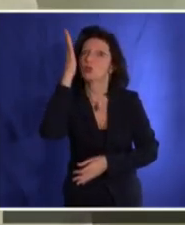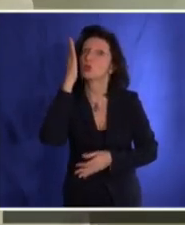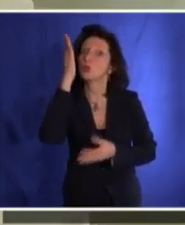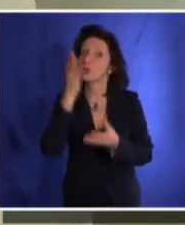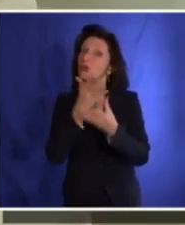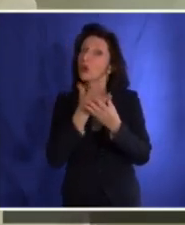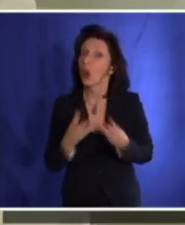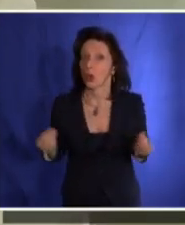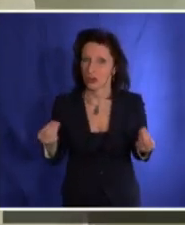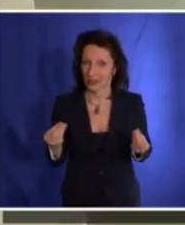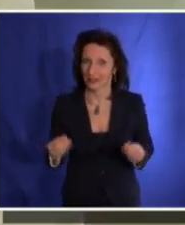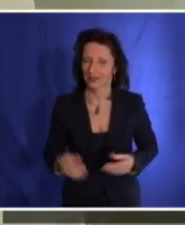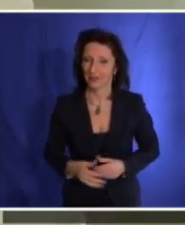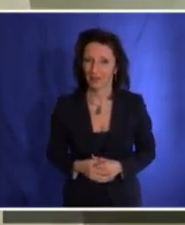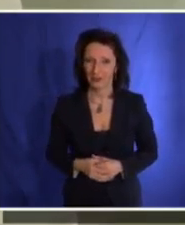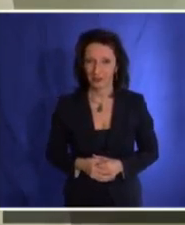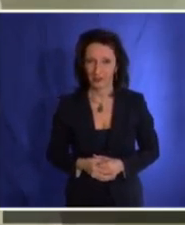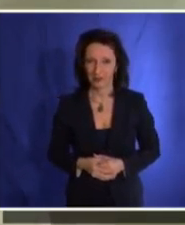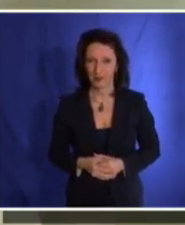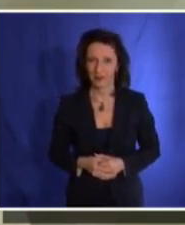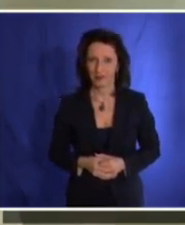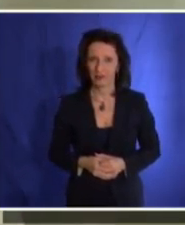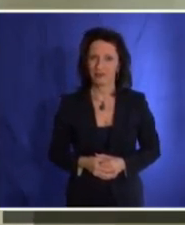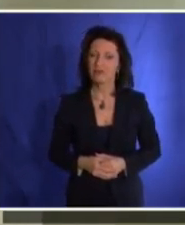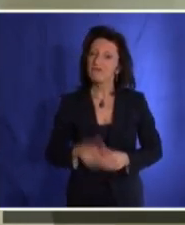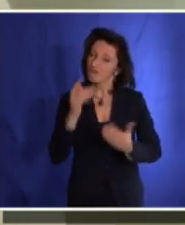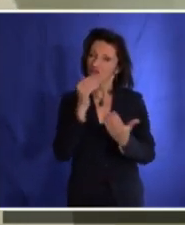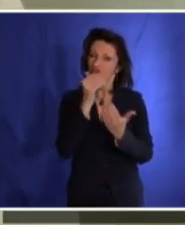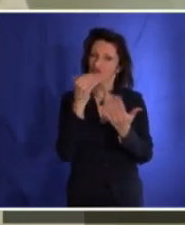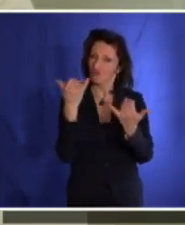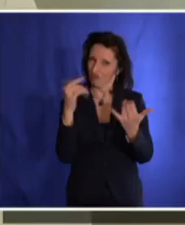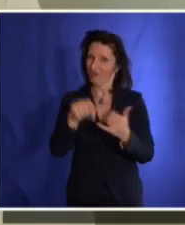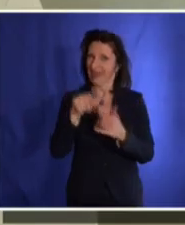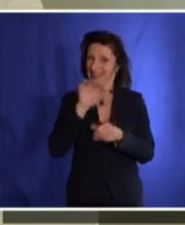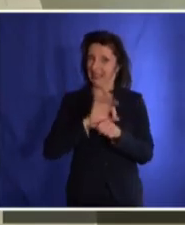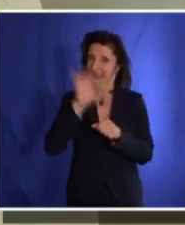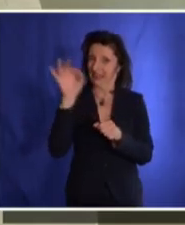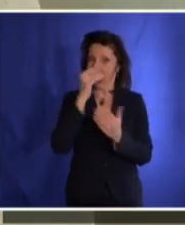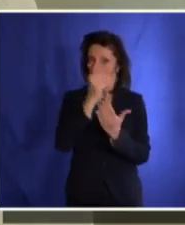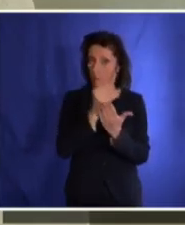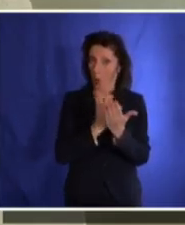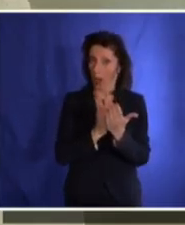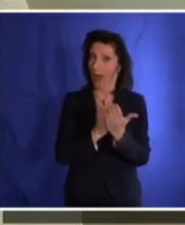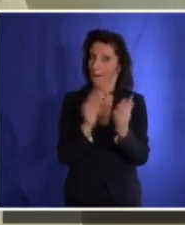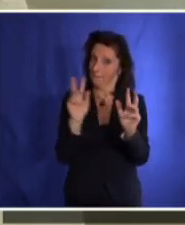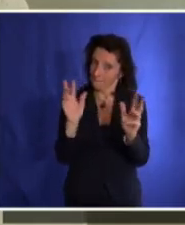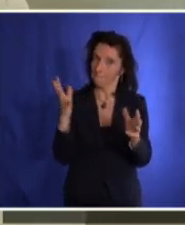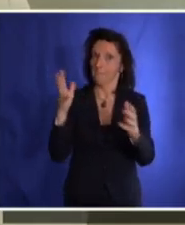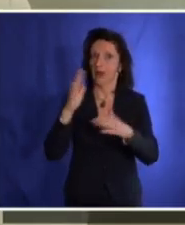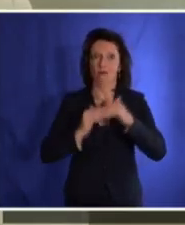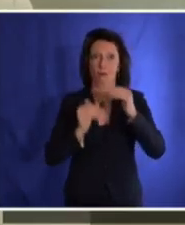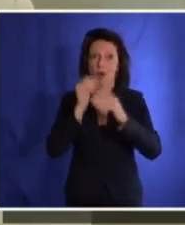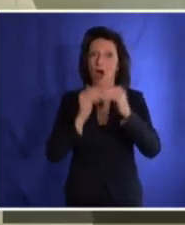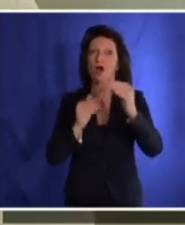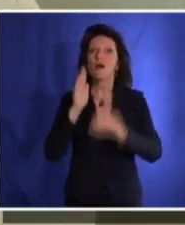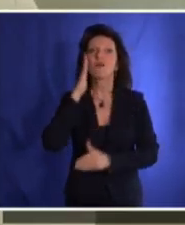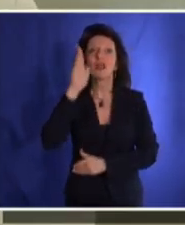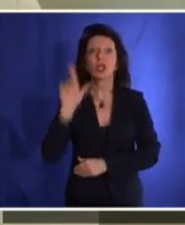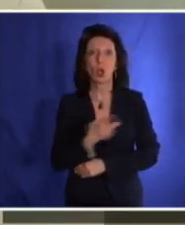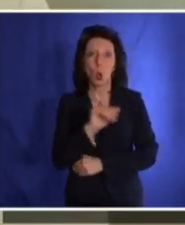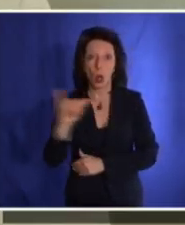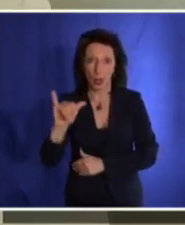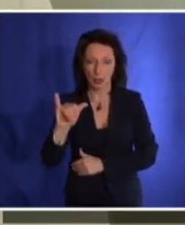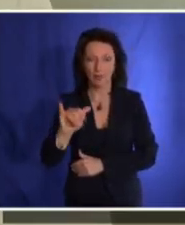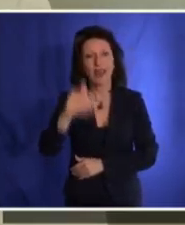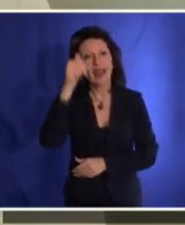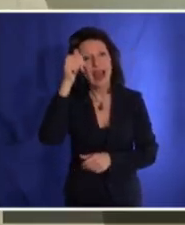Herausforderungen der Zukunft. Dieser Programmtag wird schon im Juli stattfinden. Ein Tag für